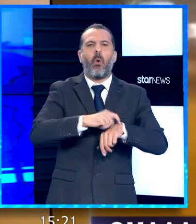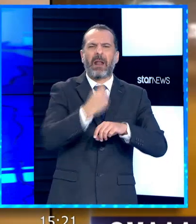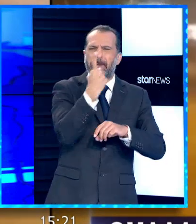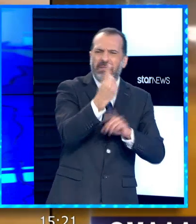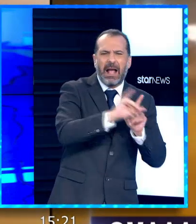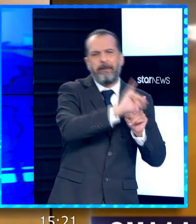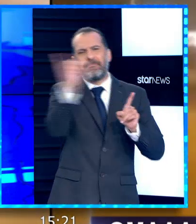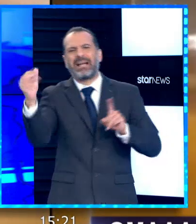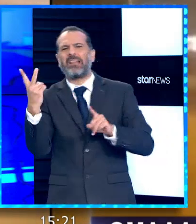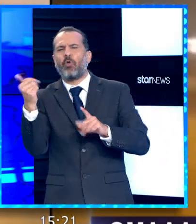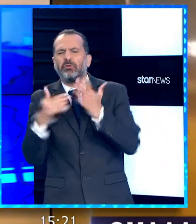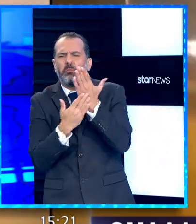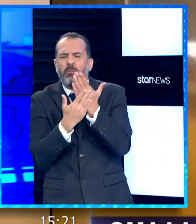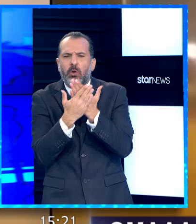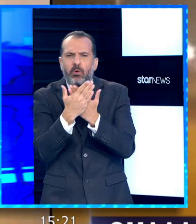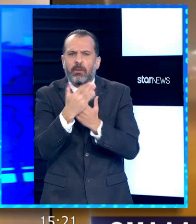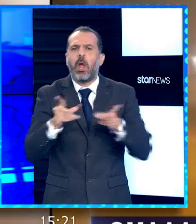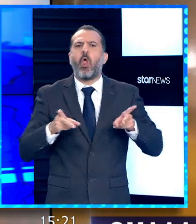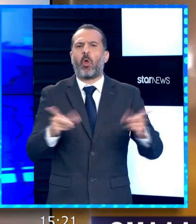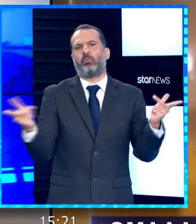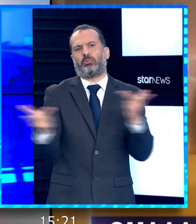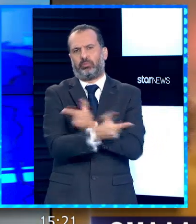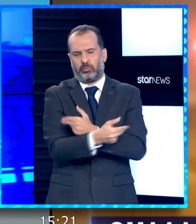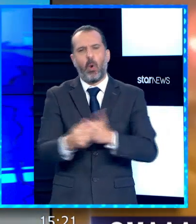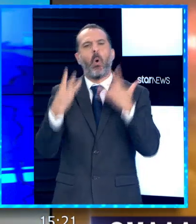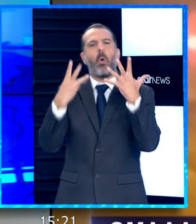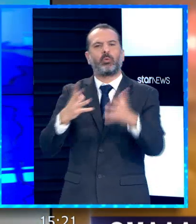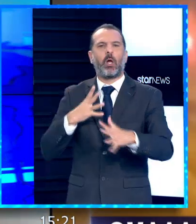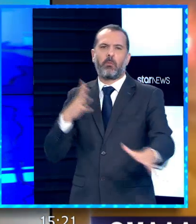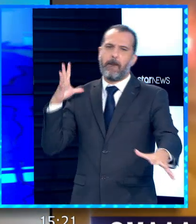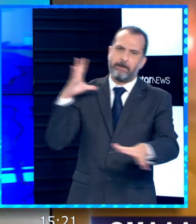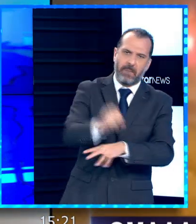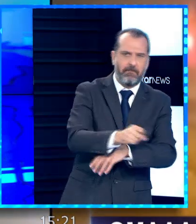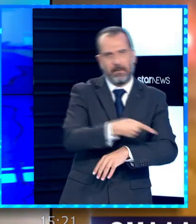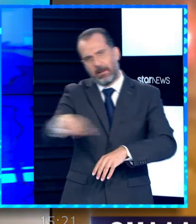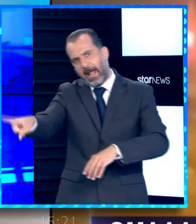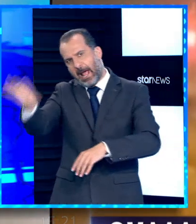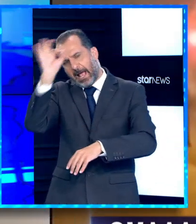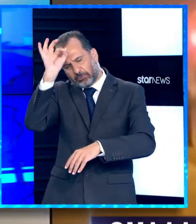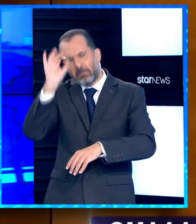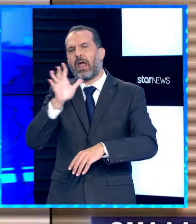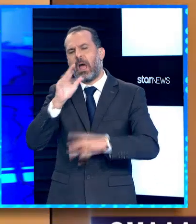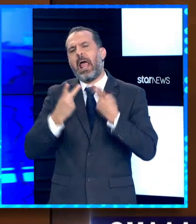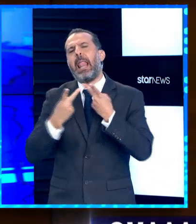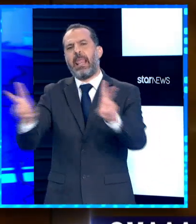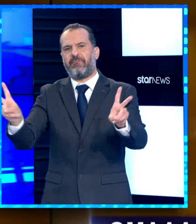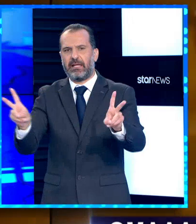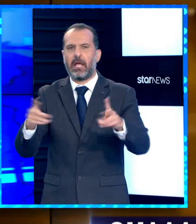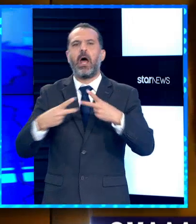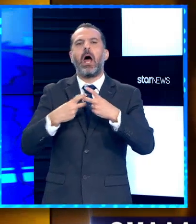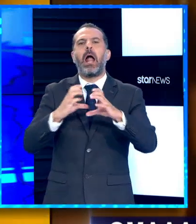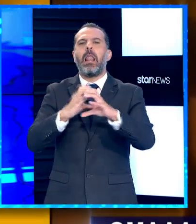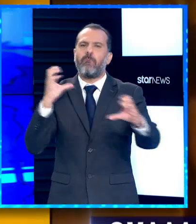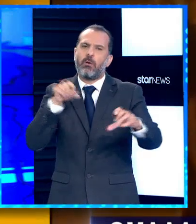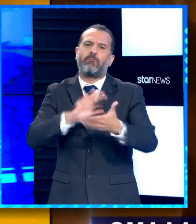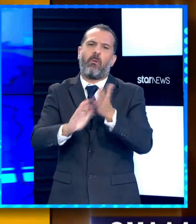τις 2:30 τα ξημερώματα. Έγιναν στη συνέχεια 8 προσαγωγές, όλοι τους όμως αφέθηκαν ελεύθεροι. Το λεωφορείο θα λείψει αύριο από